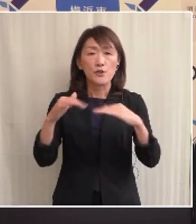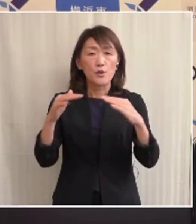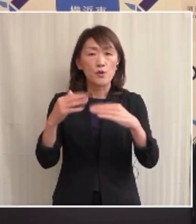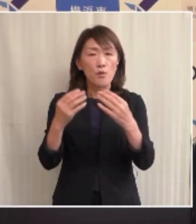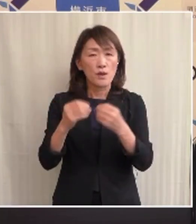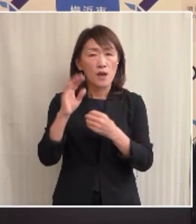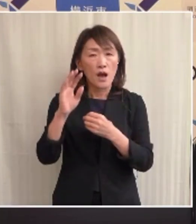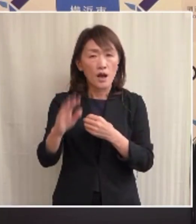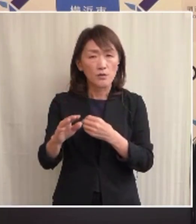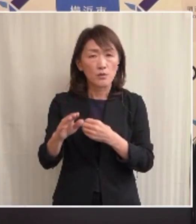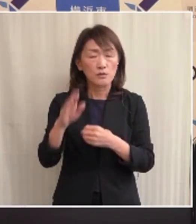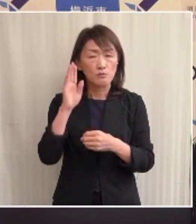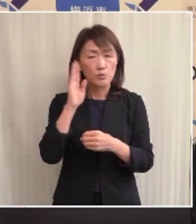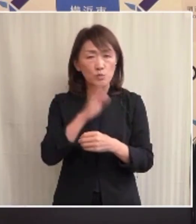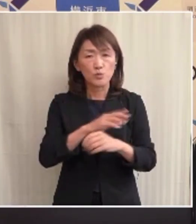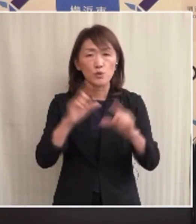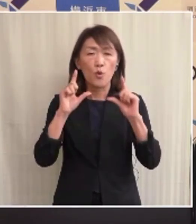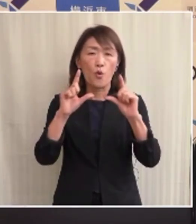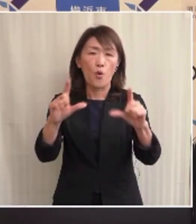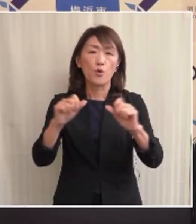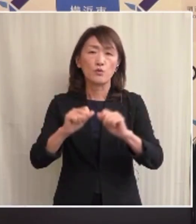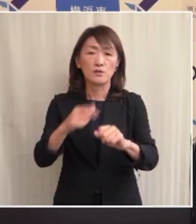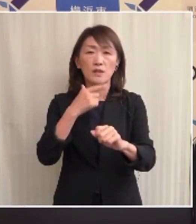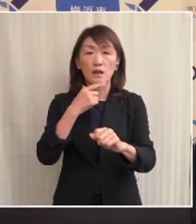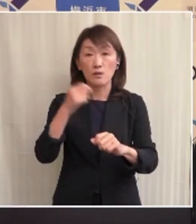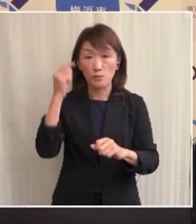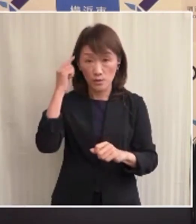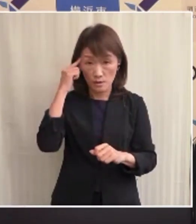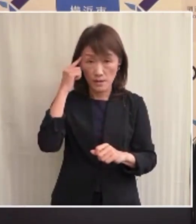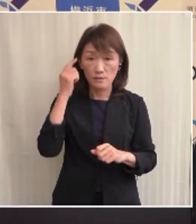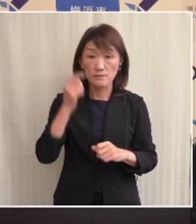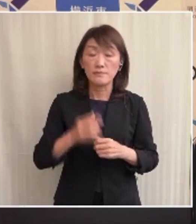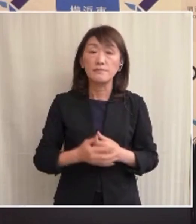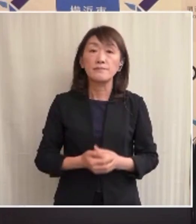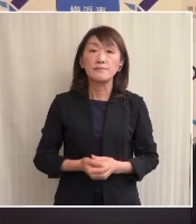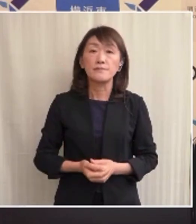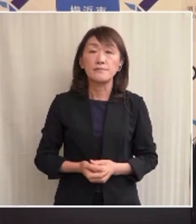報告をしてしたいというふうに考えております。